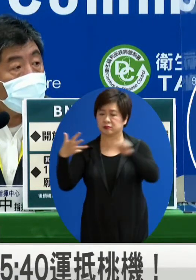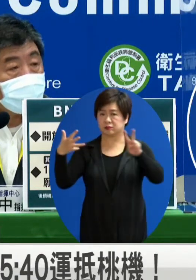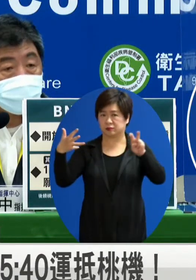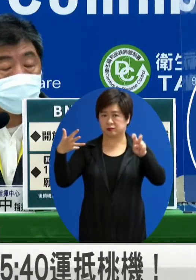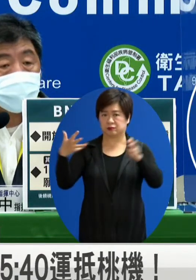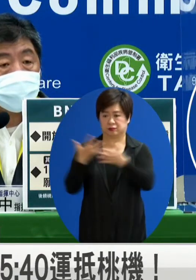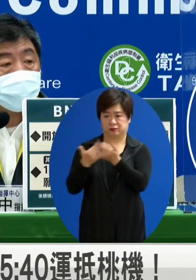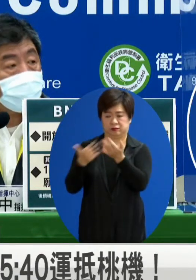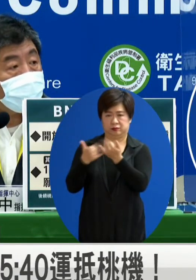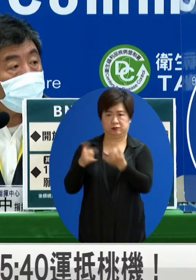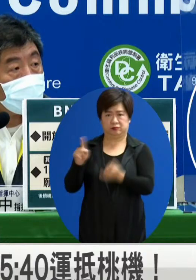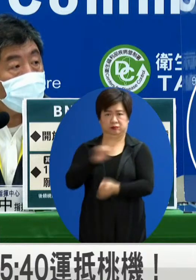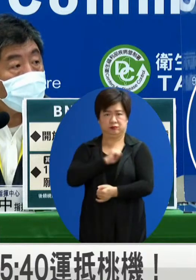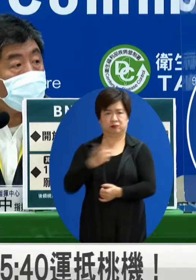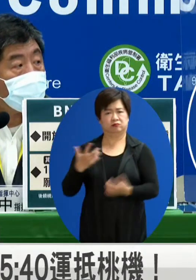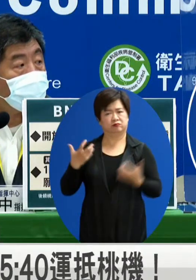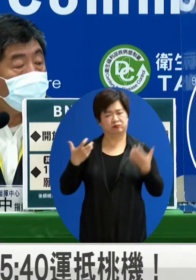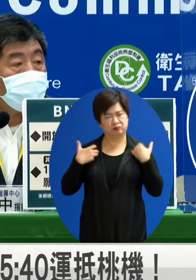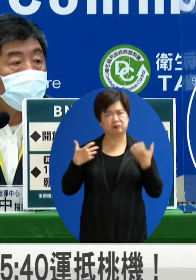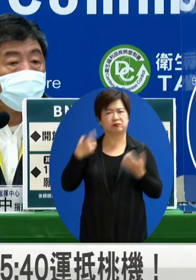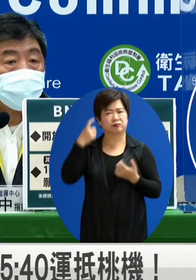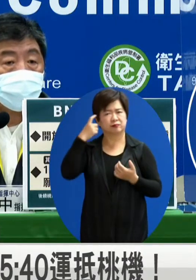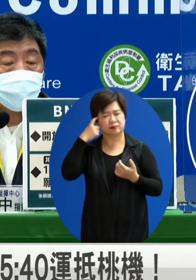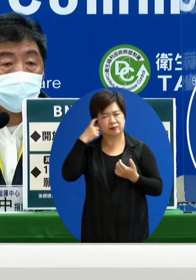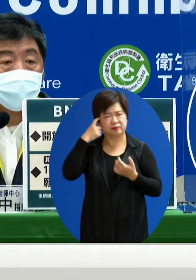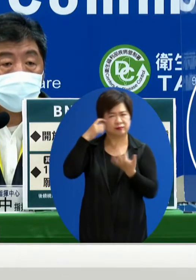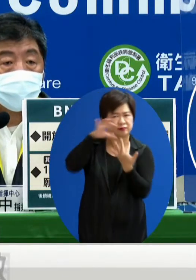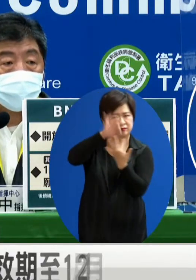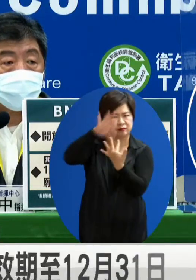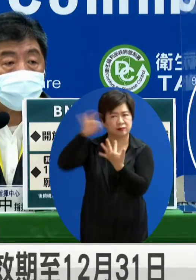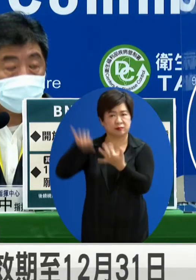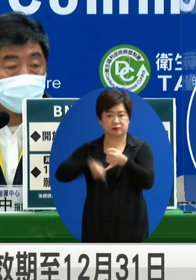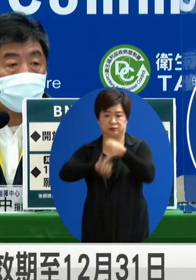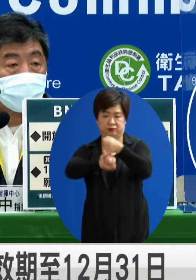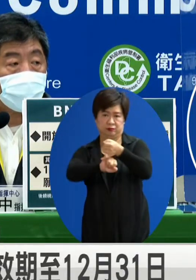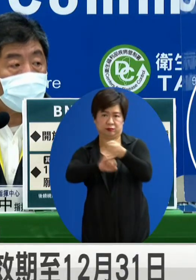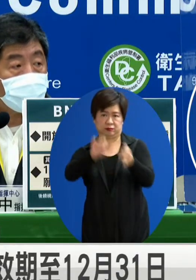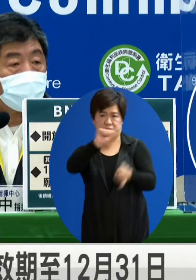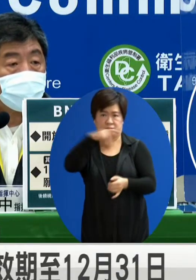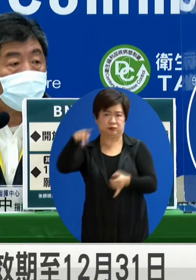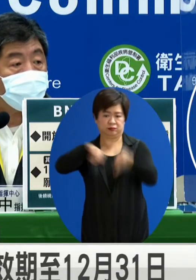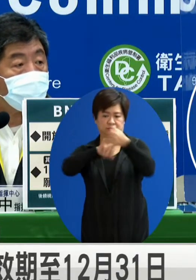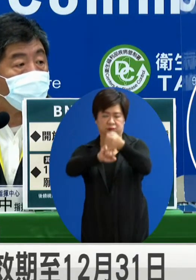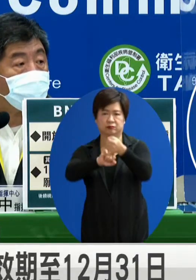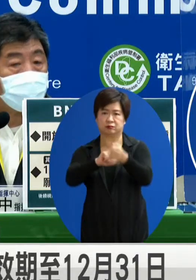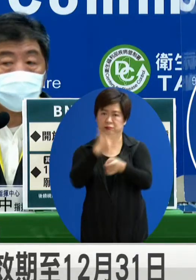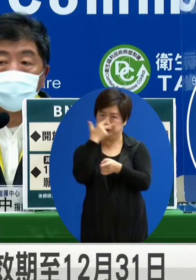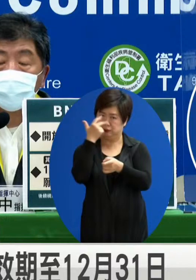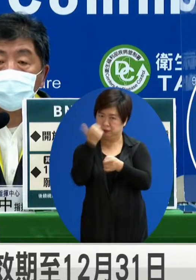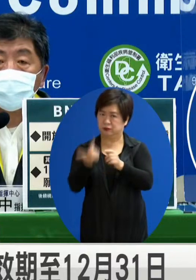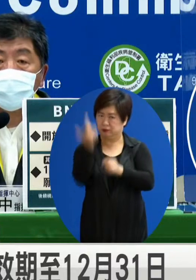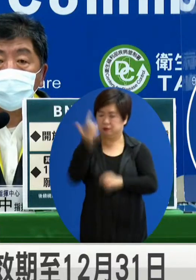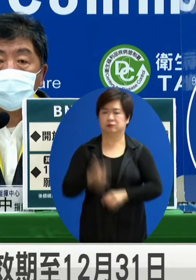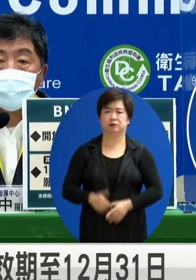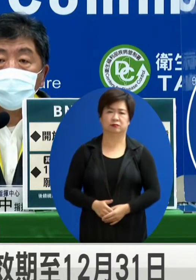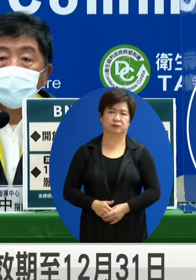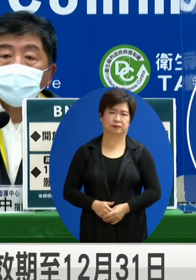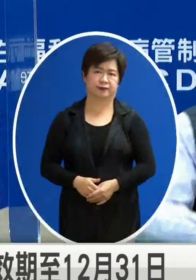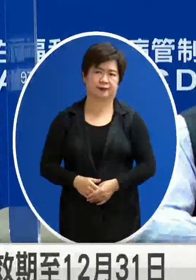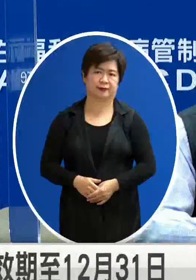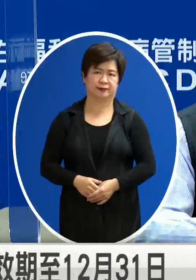学生应该他自主性也蛮高的哈，所以在预约平台里面直接来打，应该是更方便的了哈。